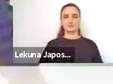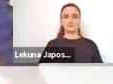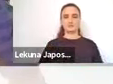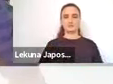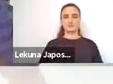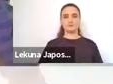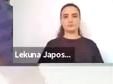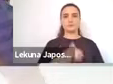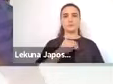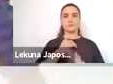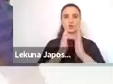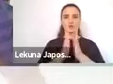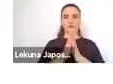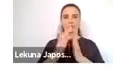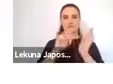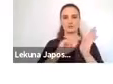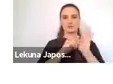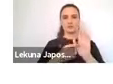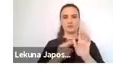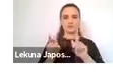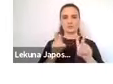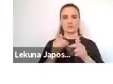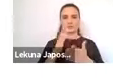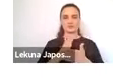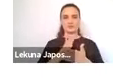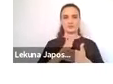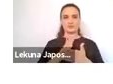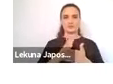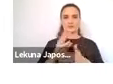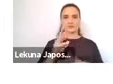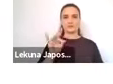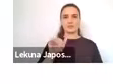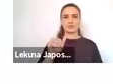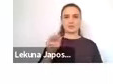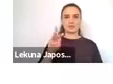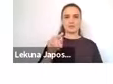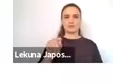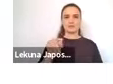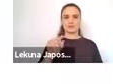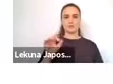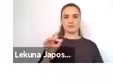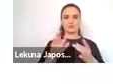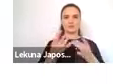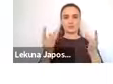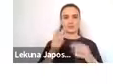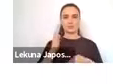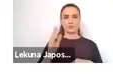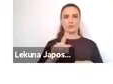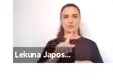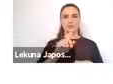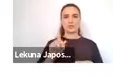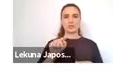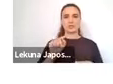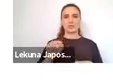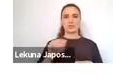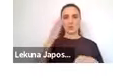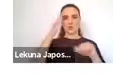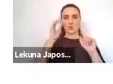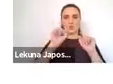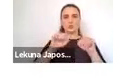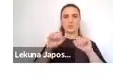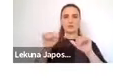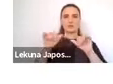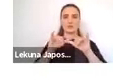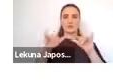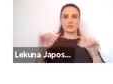რომ ვიცი რომ ერთი სლაიდი გაქვს მომზადებული მარიამ, სადაც გაგვაცნობ, ხო, ანუ აი რა კონკრეტულად რა უნარების განვითარებაზე